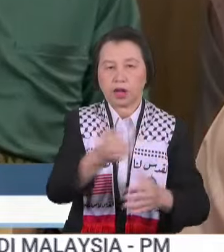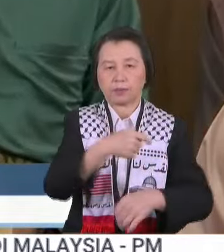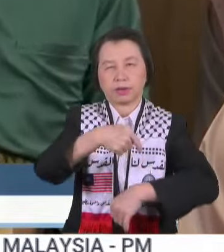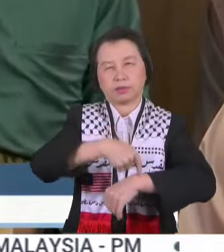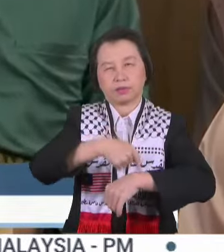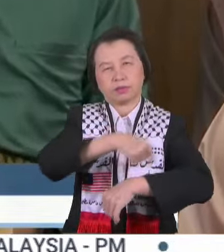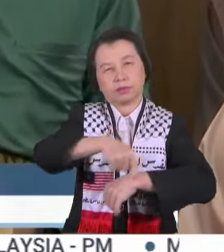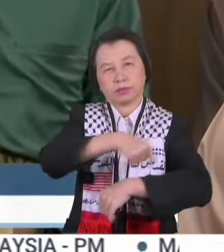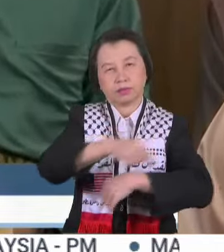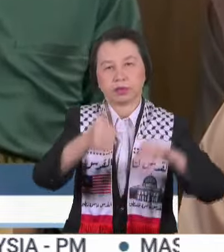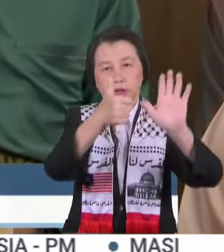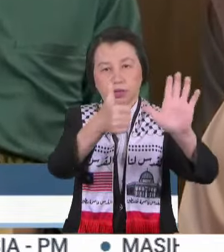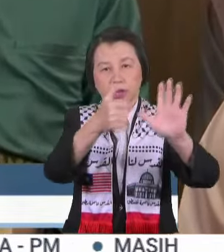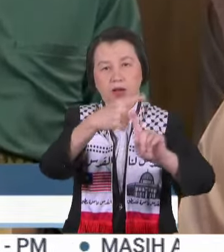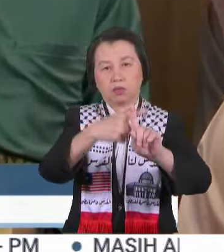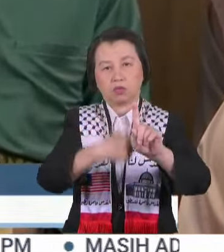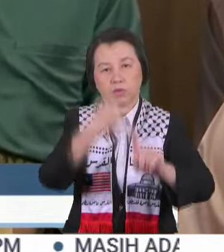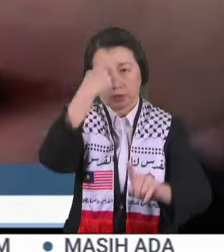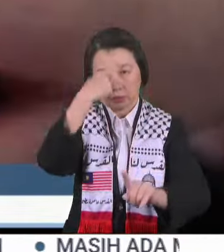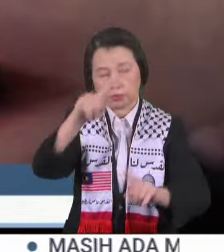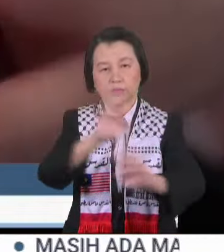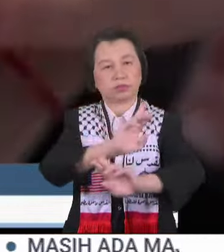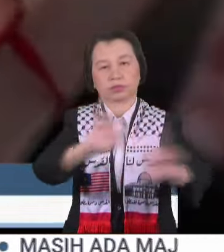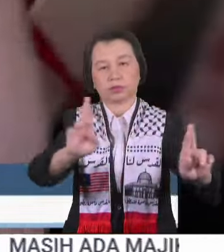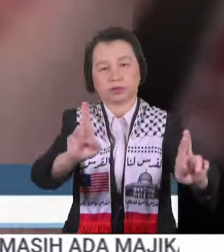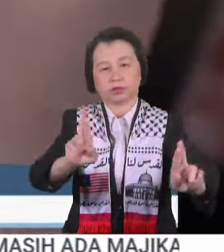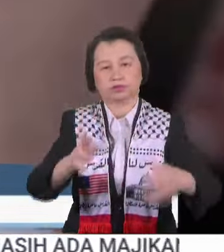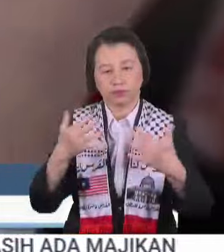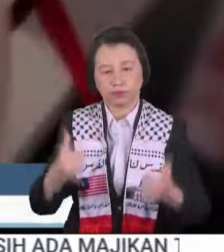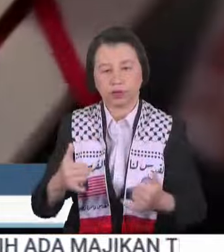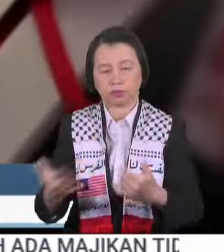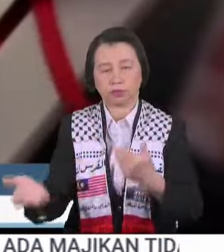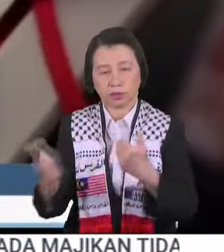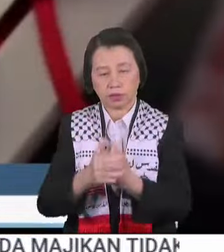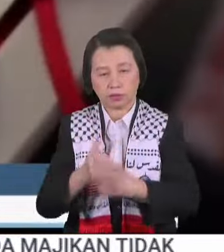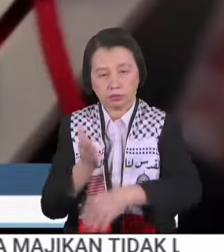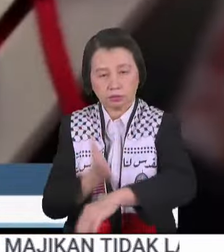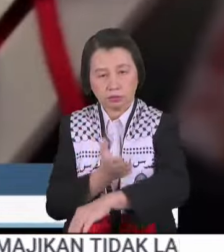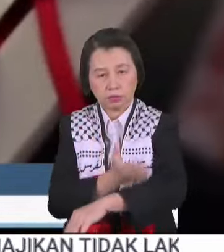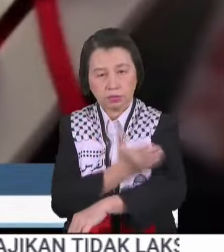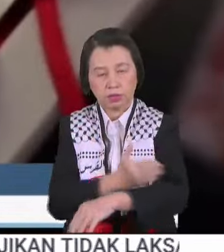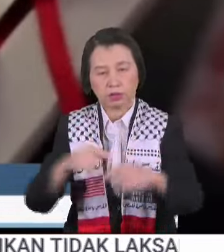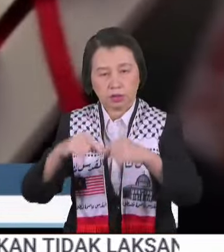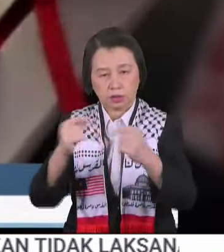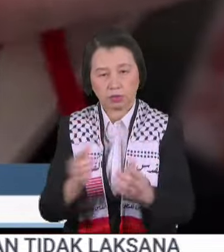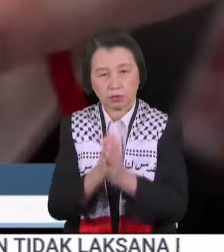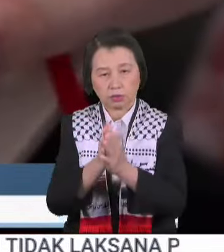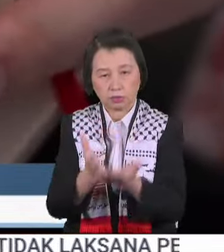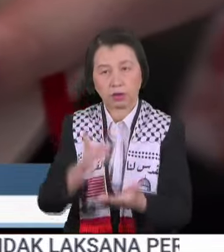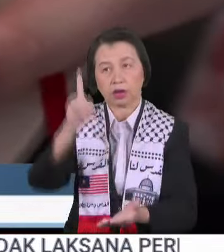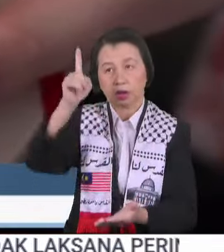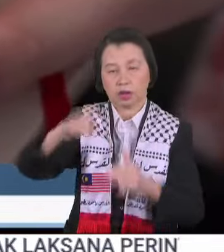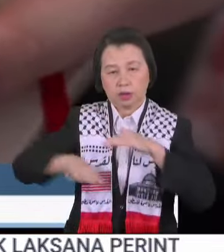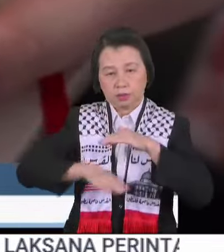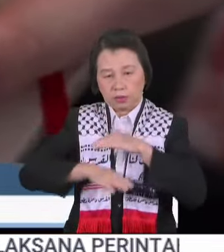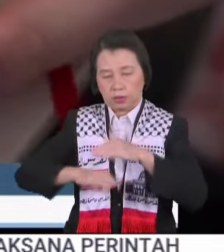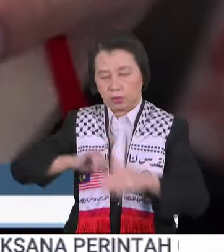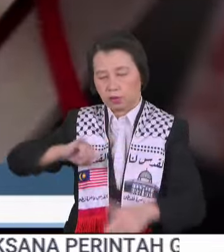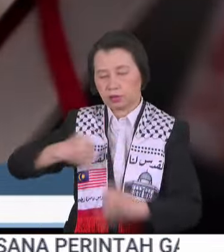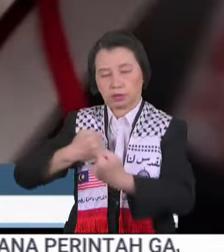masa kira-kira 6 bulan untuk disiapkan. Unit pengembangan Al-Quran sedia ada di bawah Jabatan Agama Islam